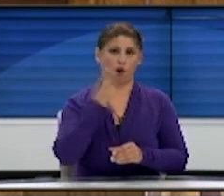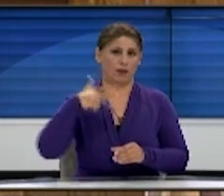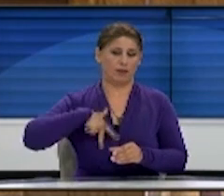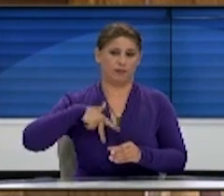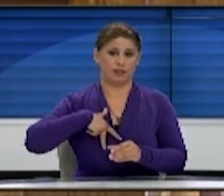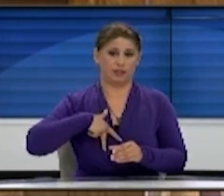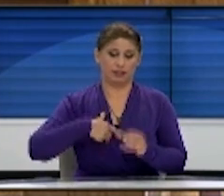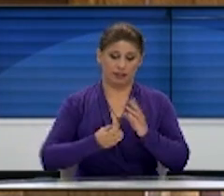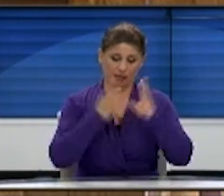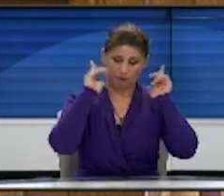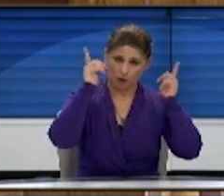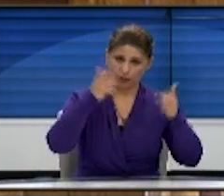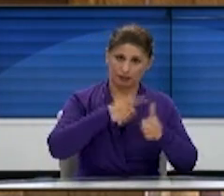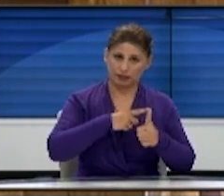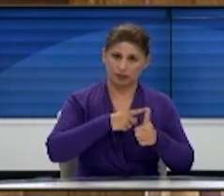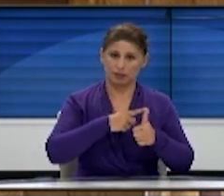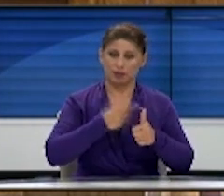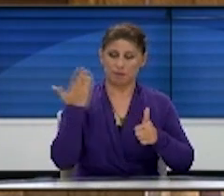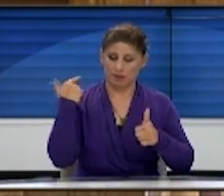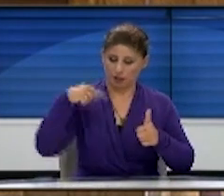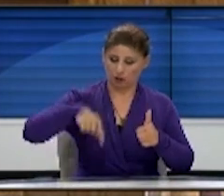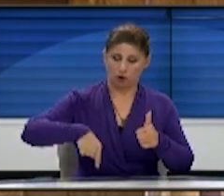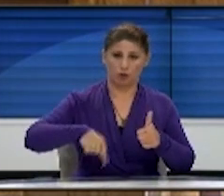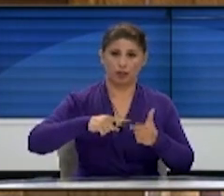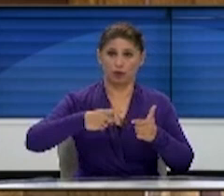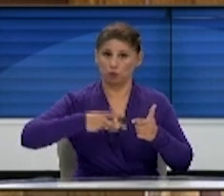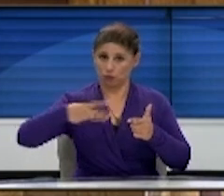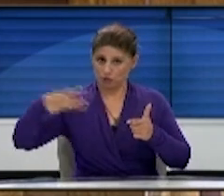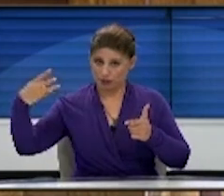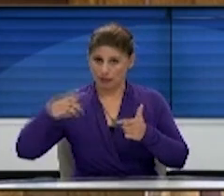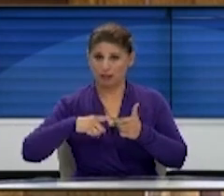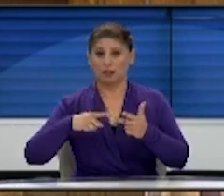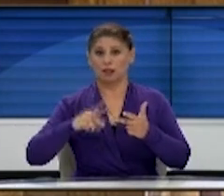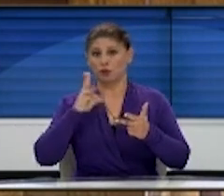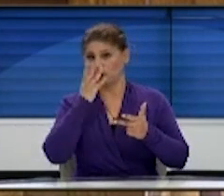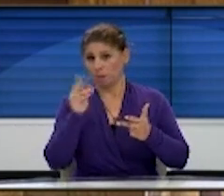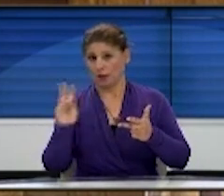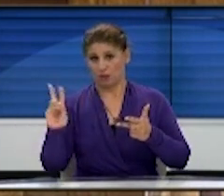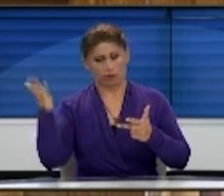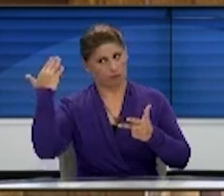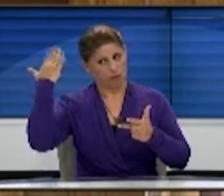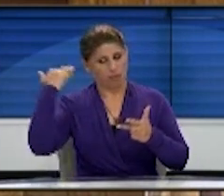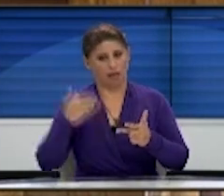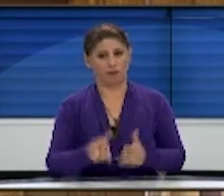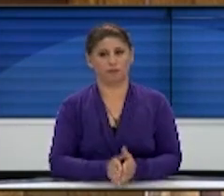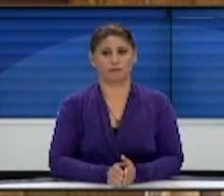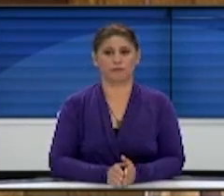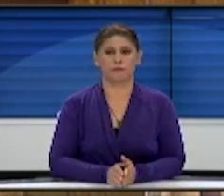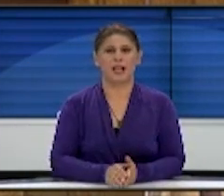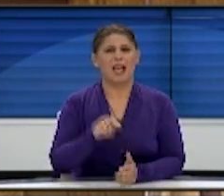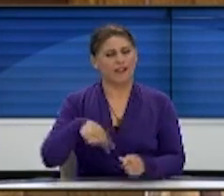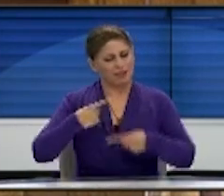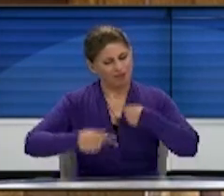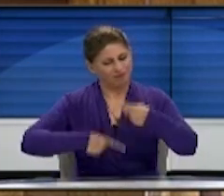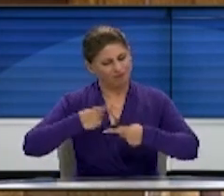κυβερνήσεις και της Νέας Δημοκρατίας πριν και τώρα και του ΣΥΡΙΖΑ και του ΠΑΣΟΚ παλιότερα. Αυτά τα έχει